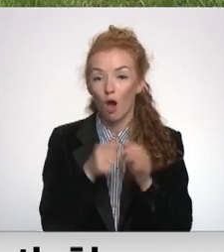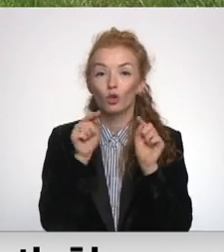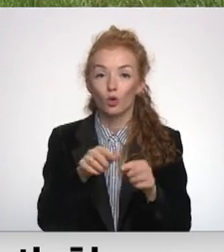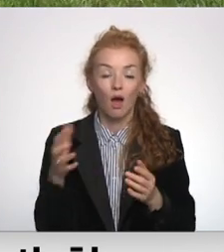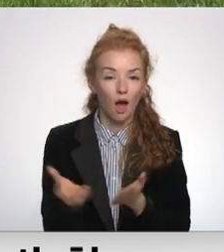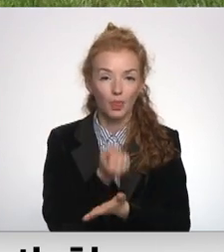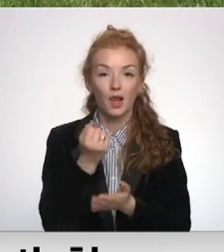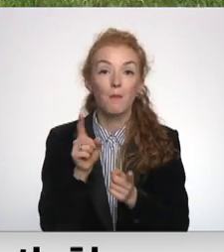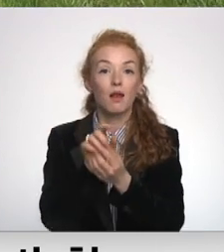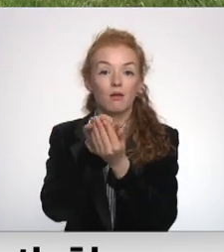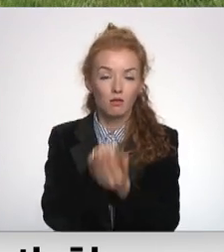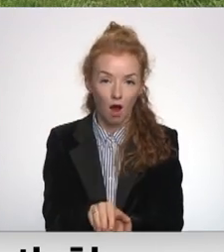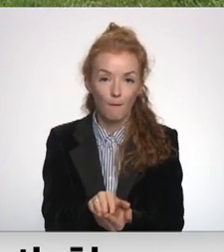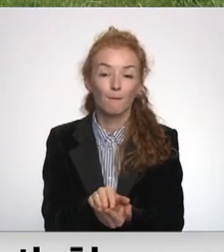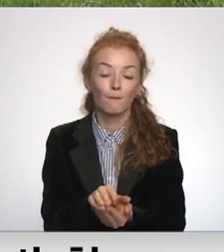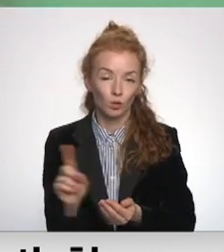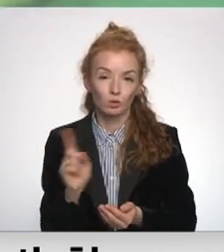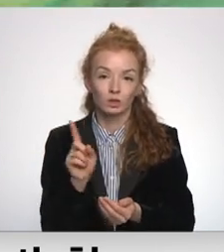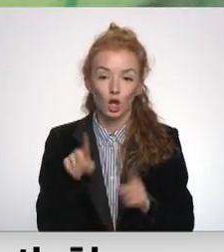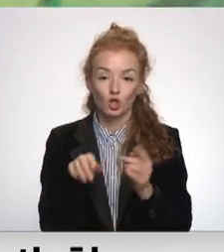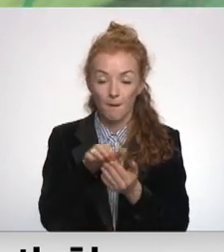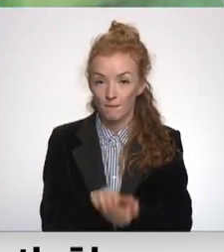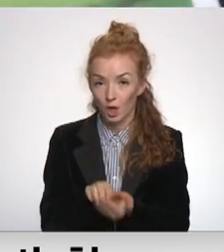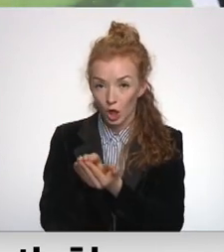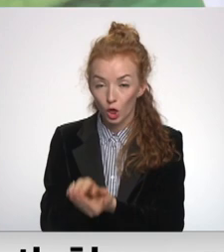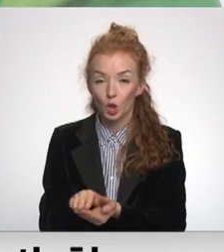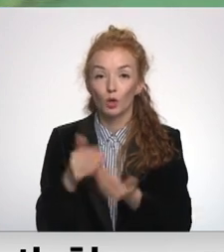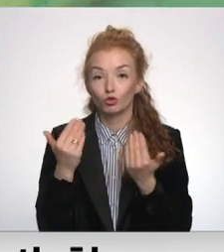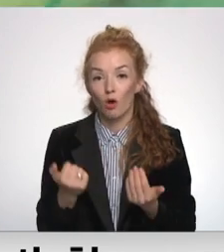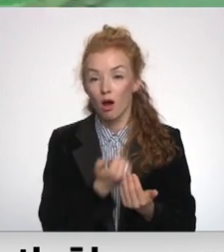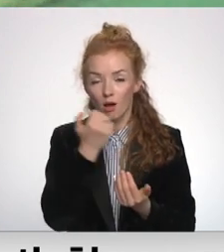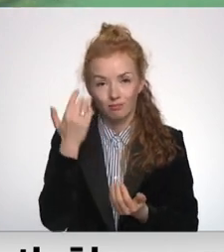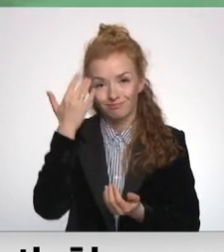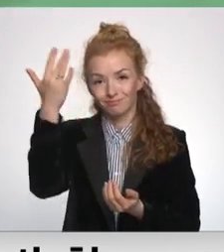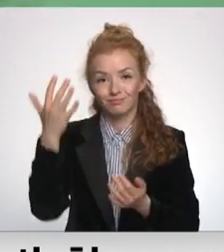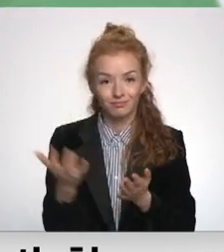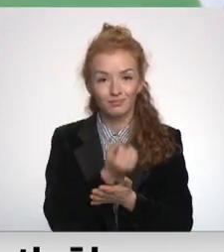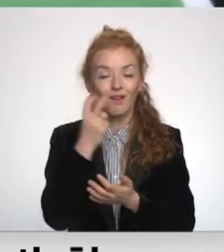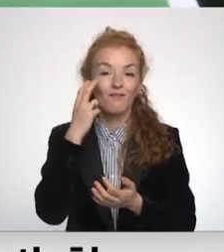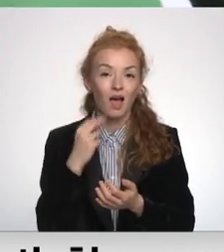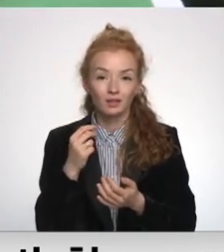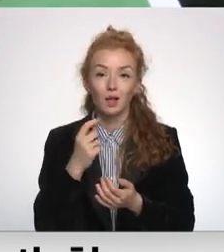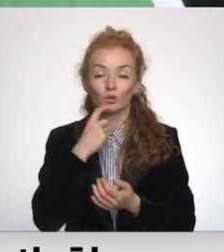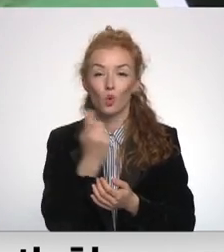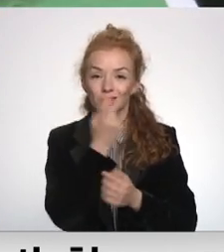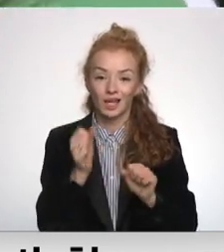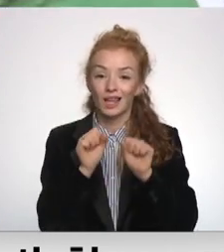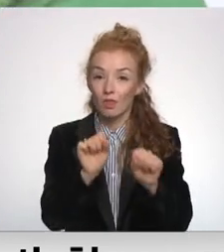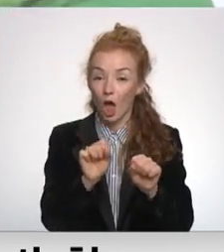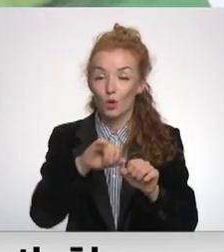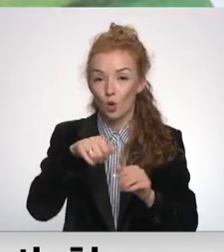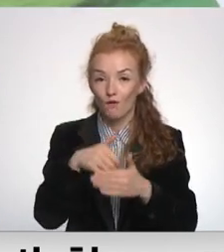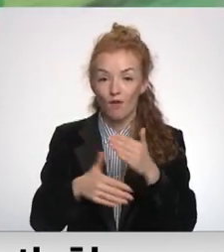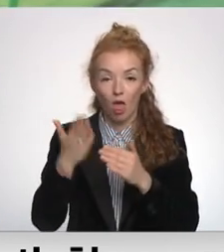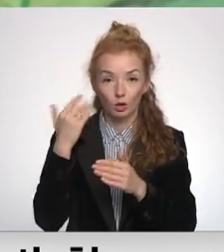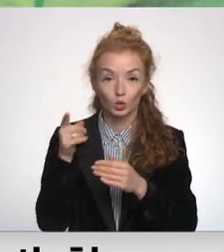arī kapus, ir apbedījumi. Šogad esot cerība atrast arī vecās skanstes nocietinājuma pēdas, jo vēsturnieku